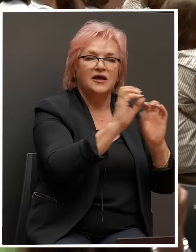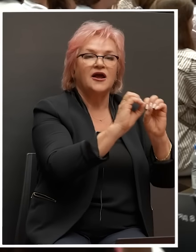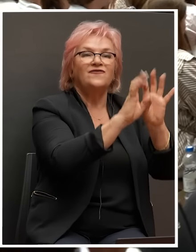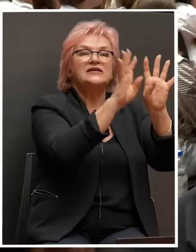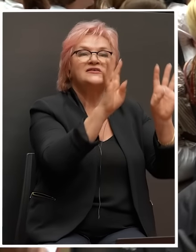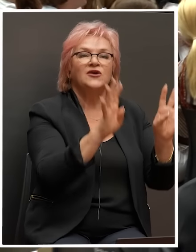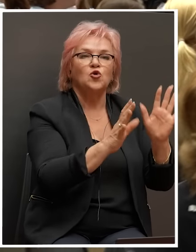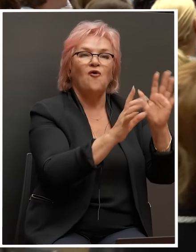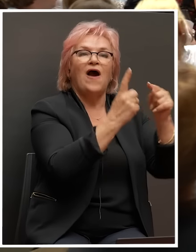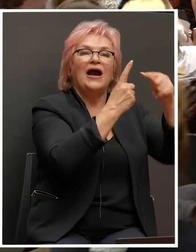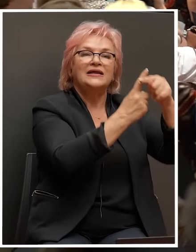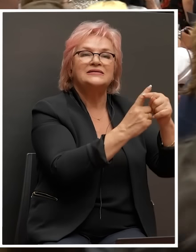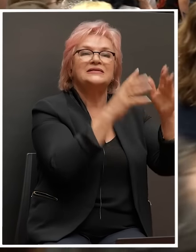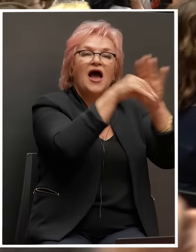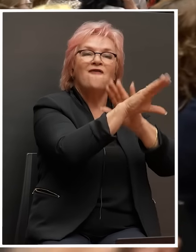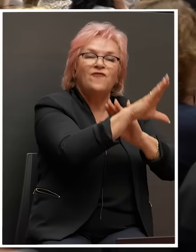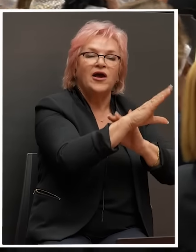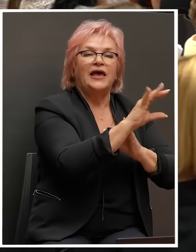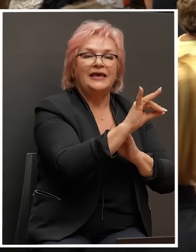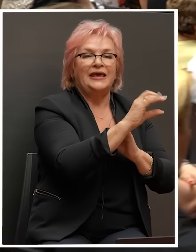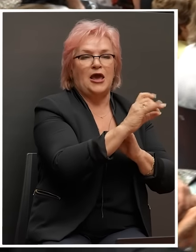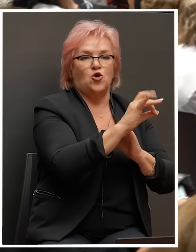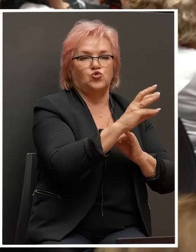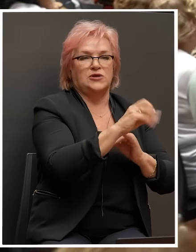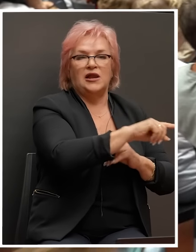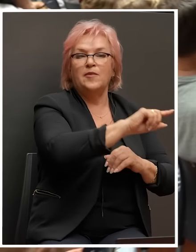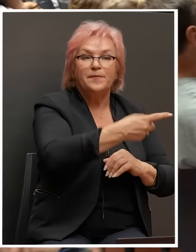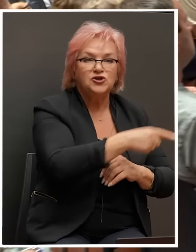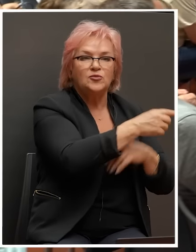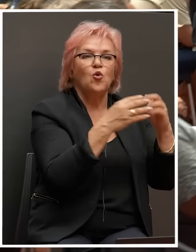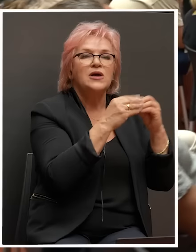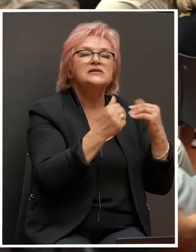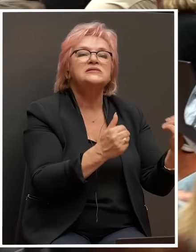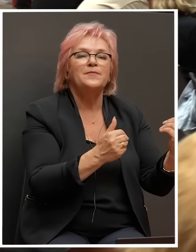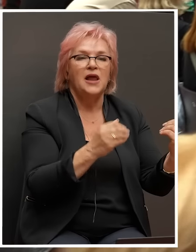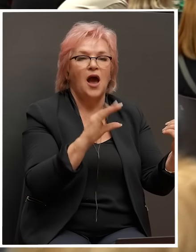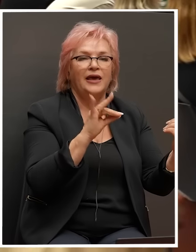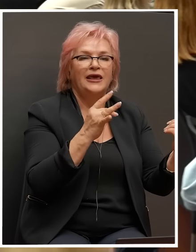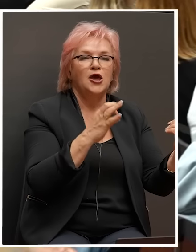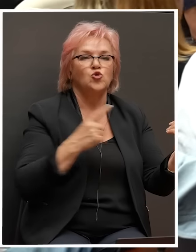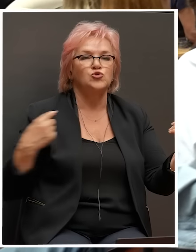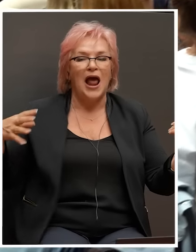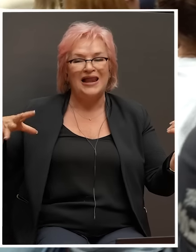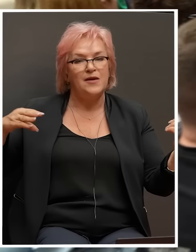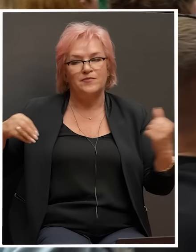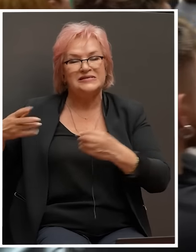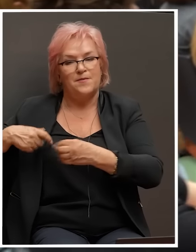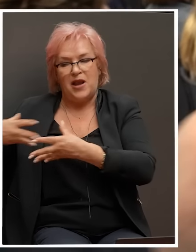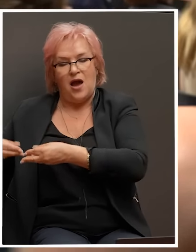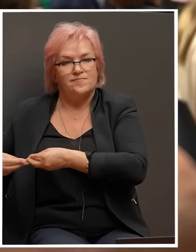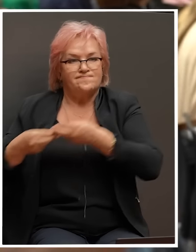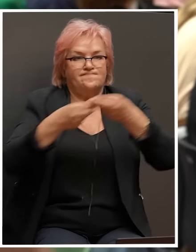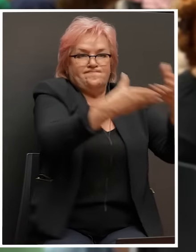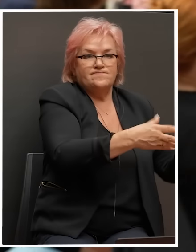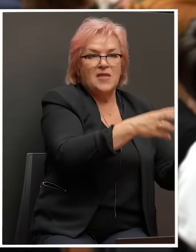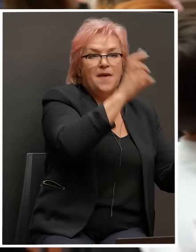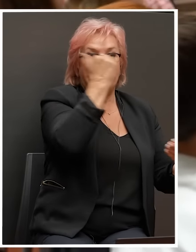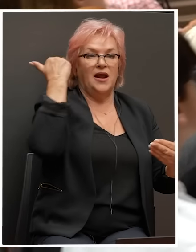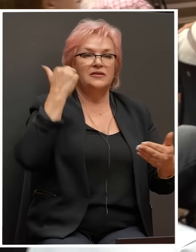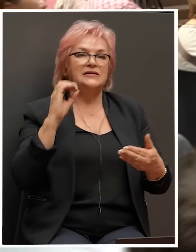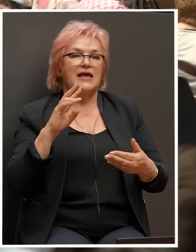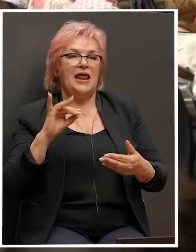в Иерусалиме». Почему «в Иерусалиме»? Потому что стоит он на земле из Иерусалима, которую привезла с собой императрица